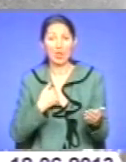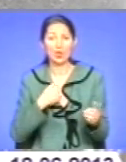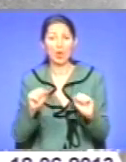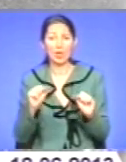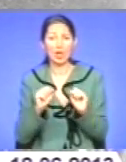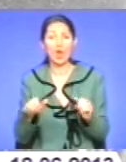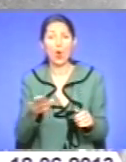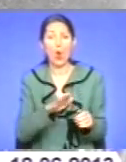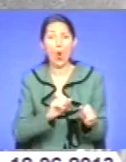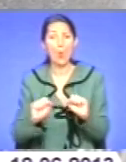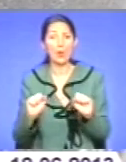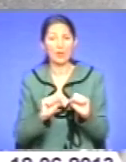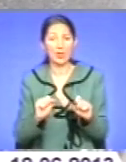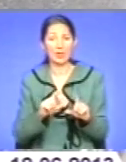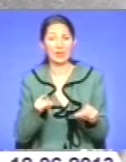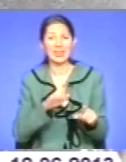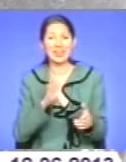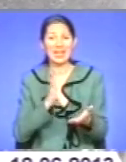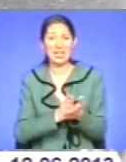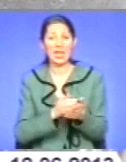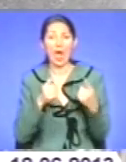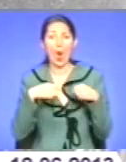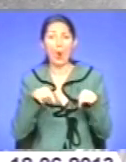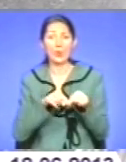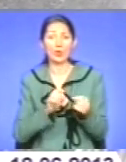управління. І він не є об'єктом підвищеної безпеки.